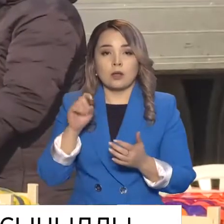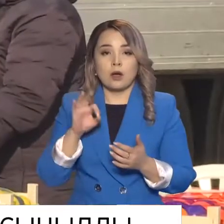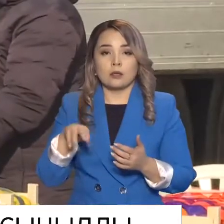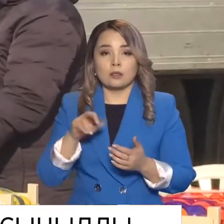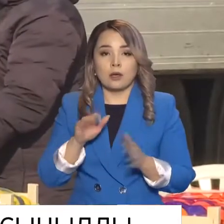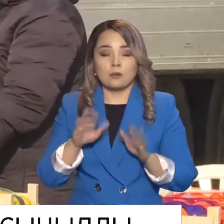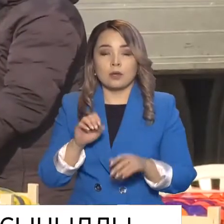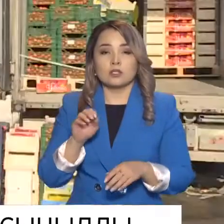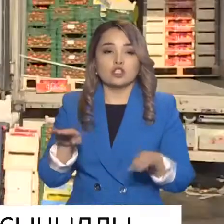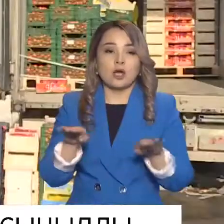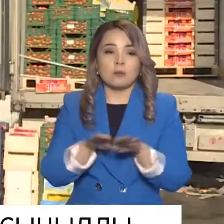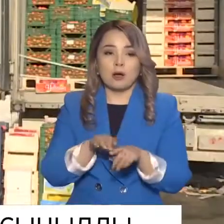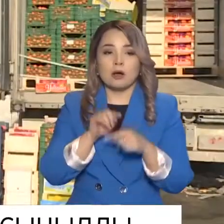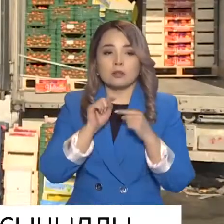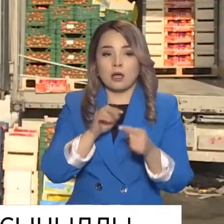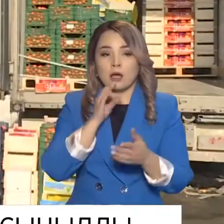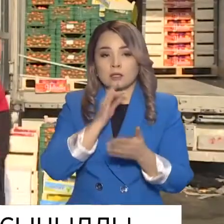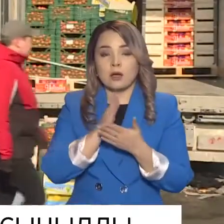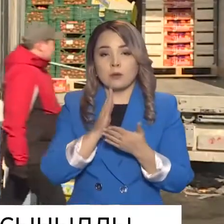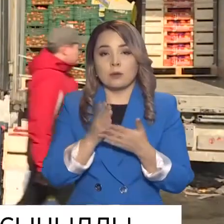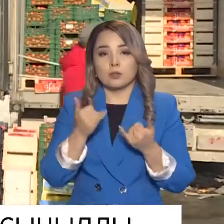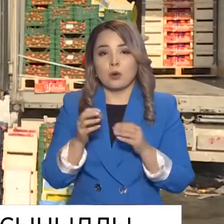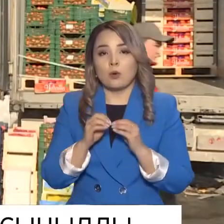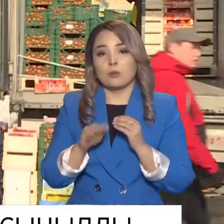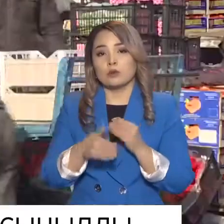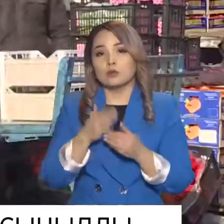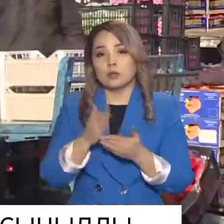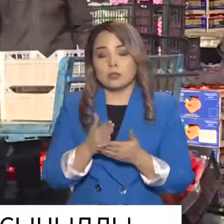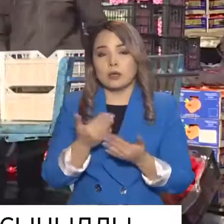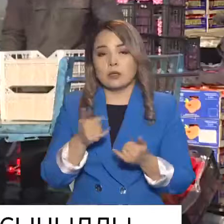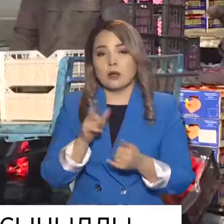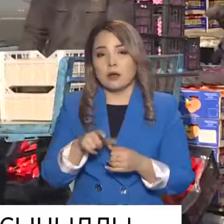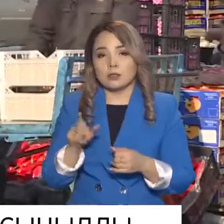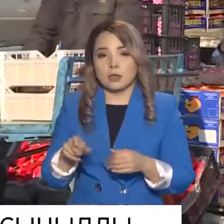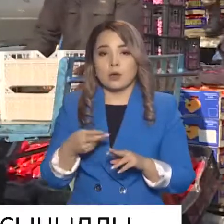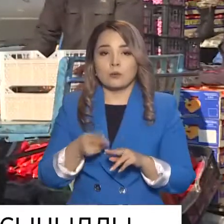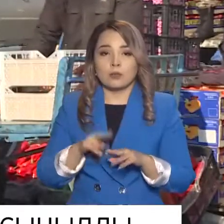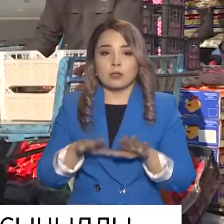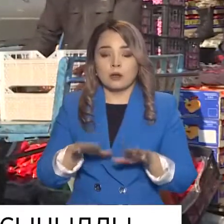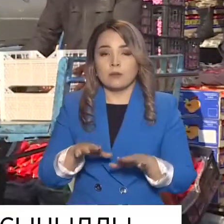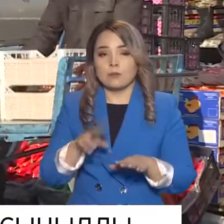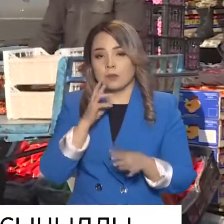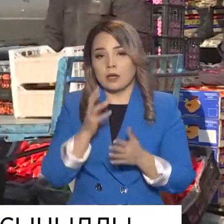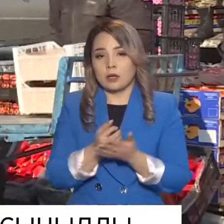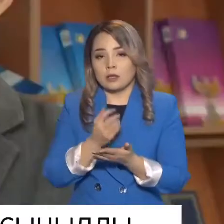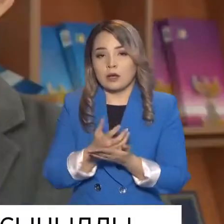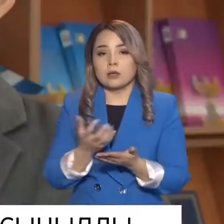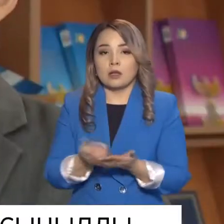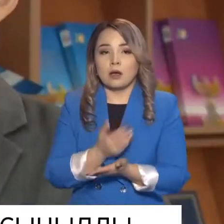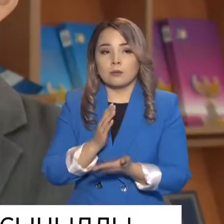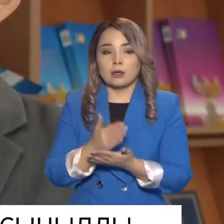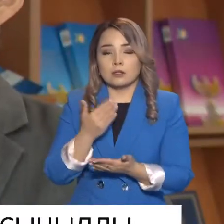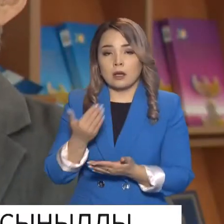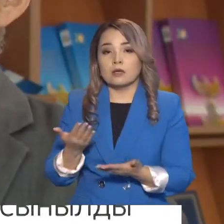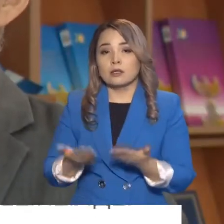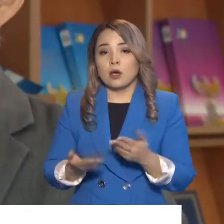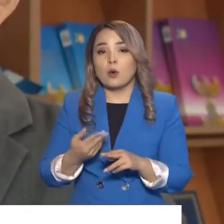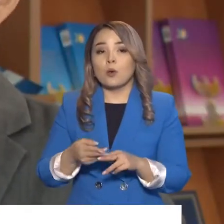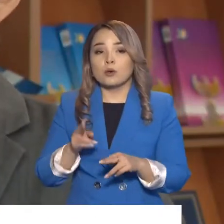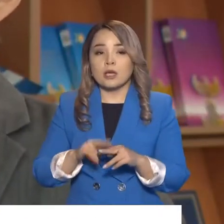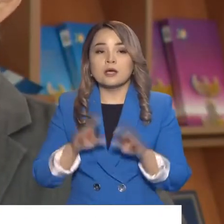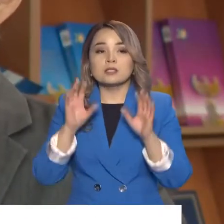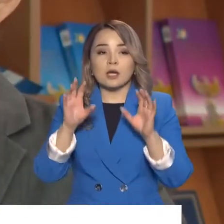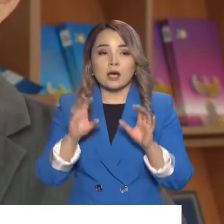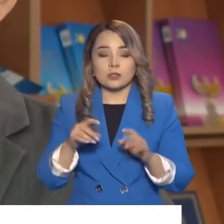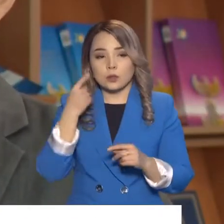жабуға үзілді-кесілді қарсы. Себебі 10 мыңға жуық адам дәл осы жерден нәпақасын тауып отыр. Егер де олар сол